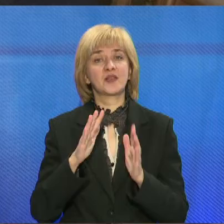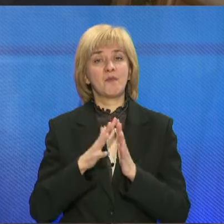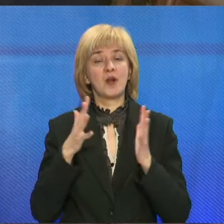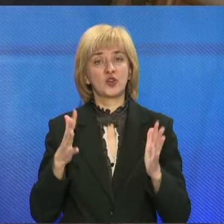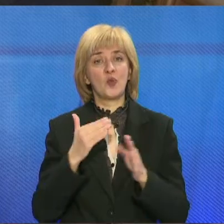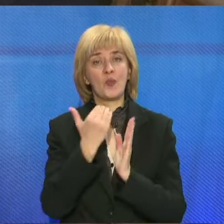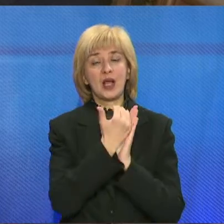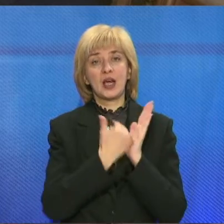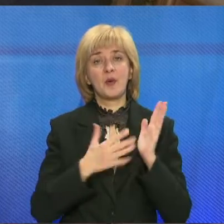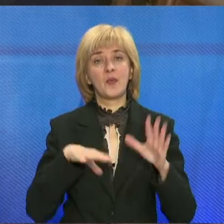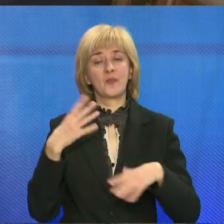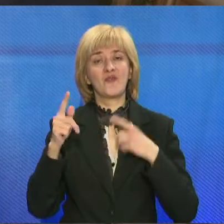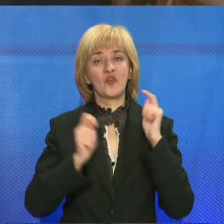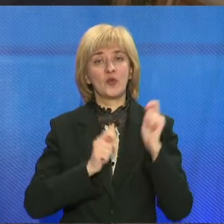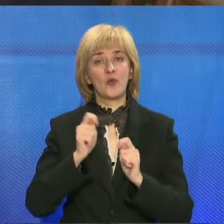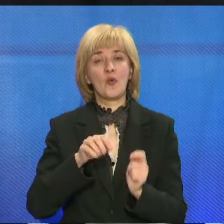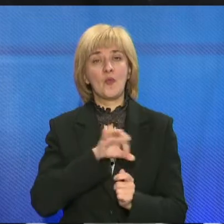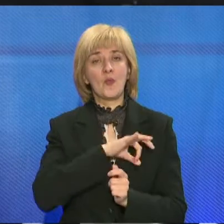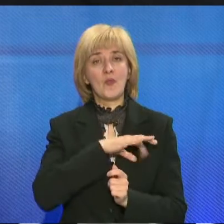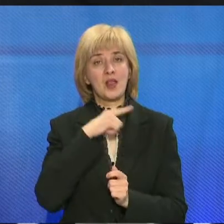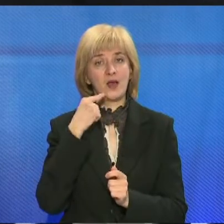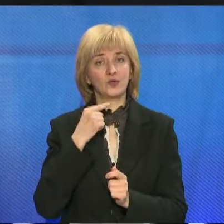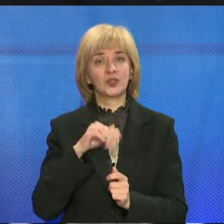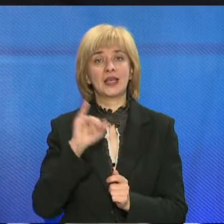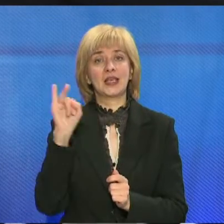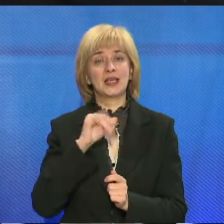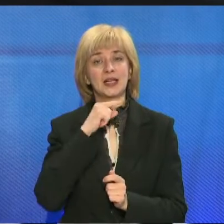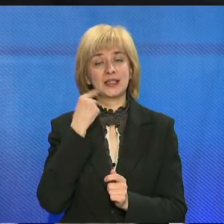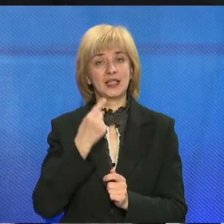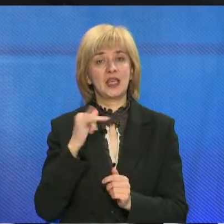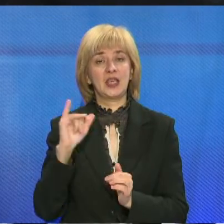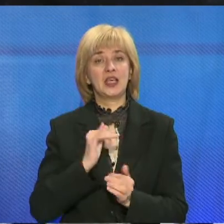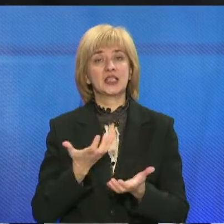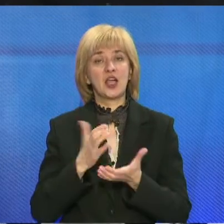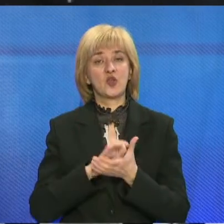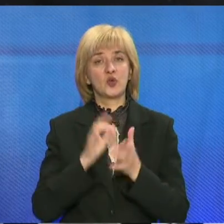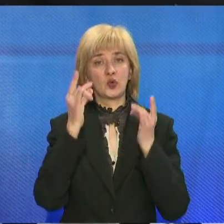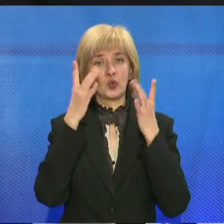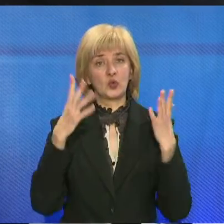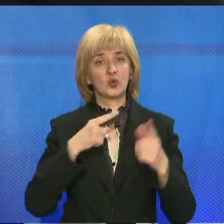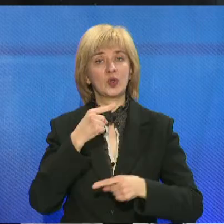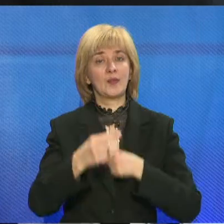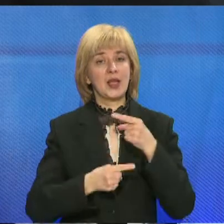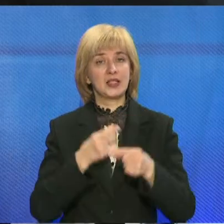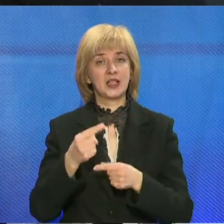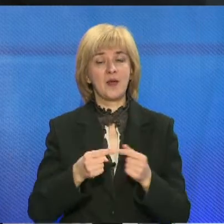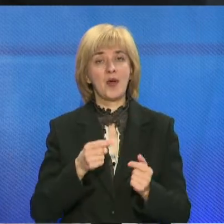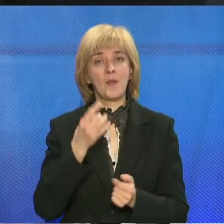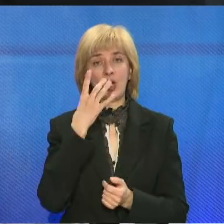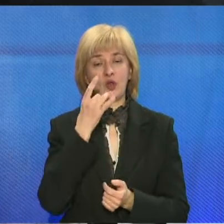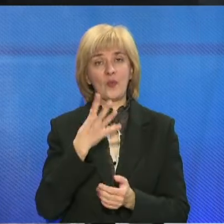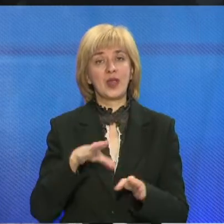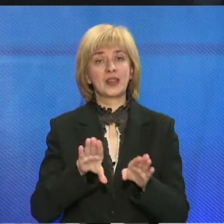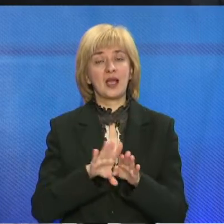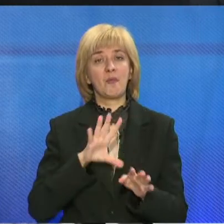до форума регионов Беларуси и России и больше шчыльное знакомство с культурно-историчной спадчиной Прынёмання. Так Яўген